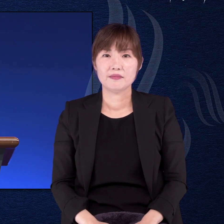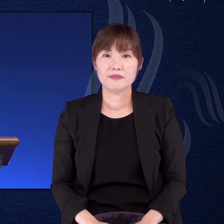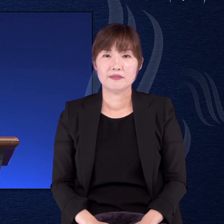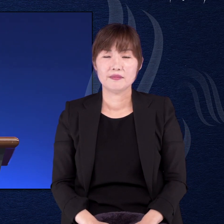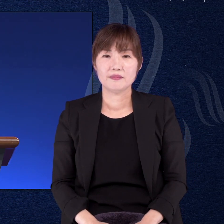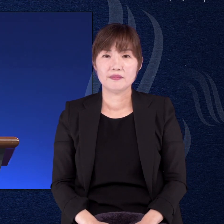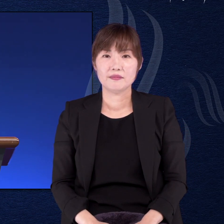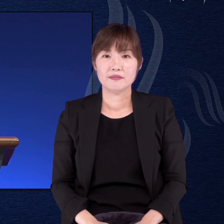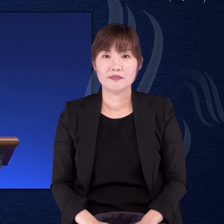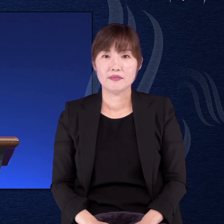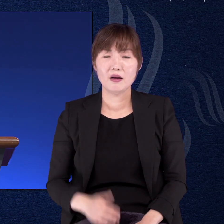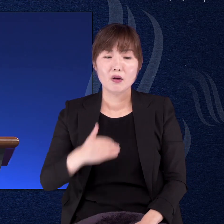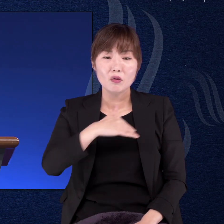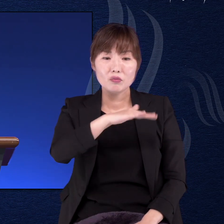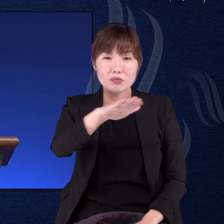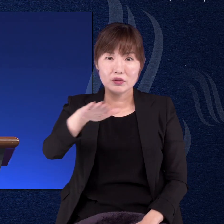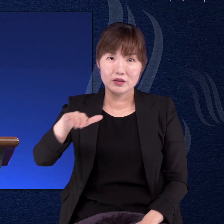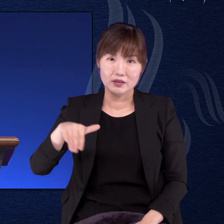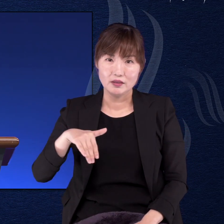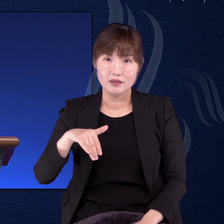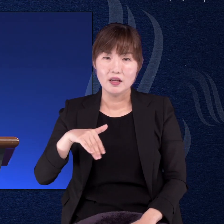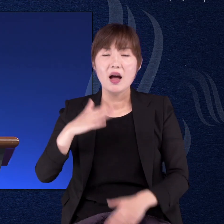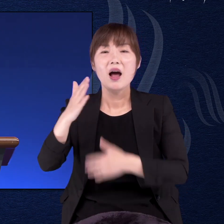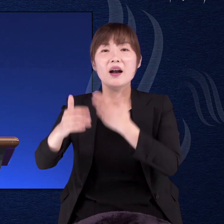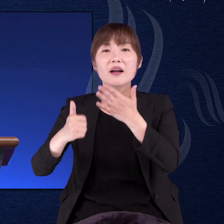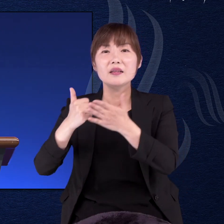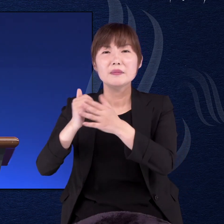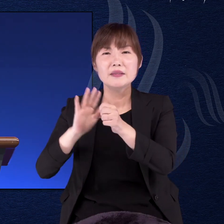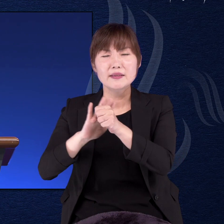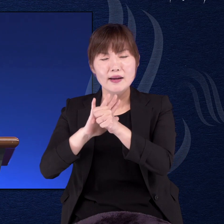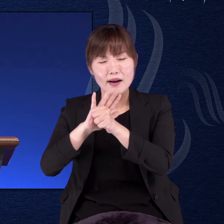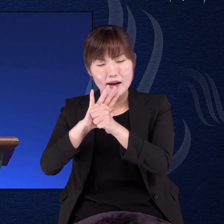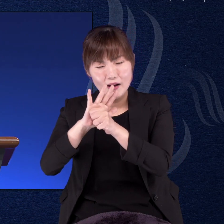우리가 하나님을 사랑하는 자녀인데.